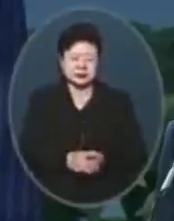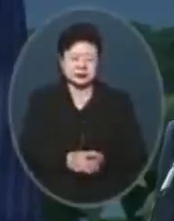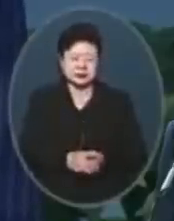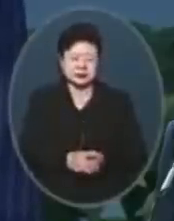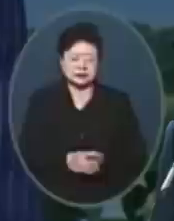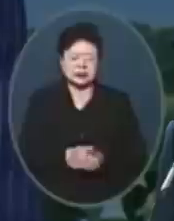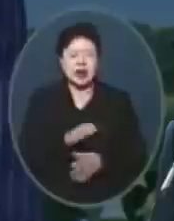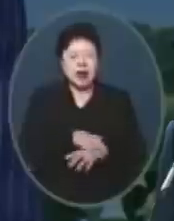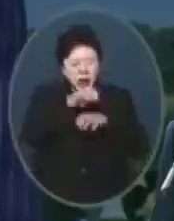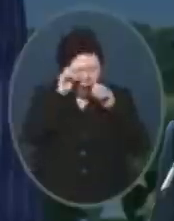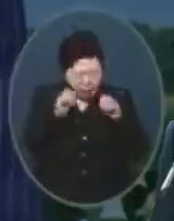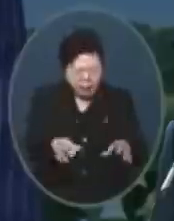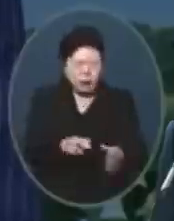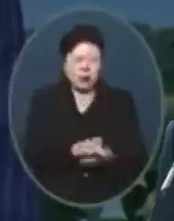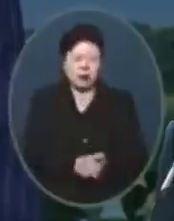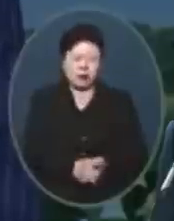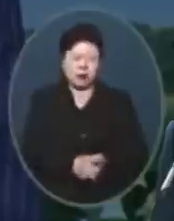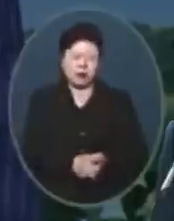허무하고